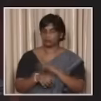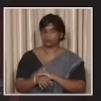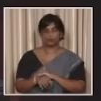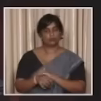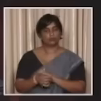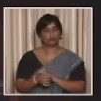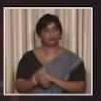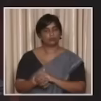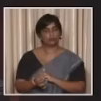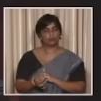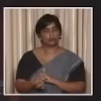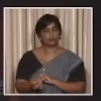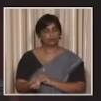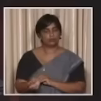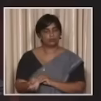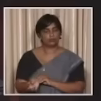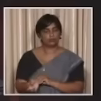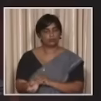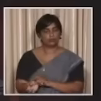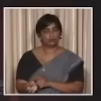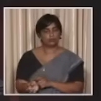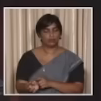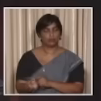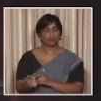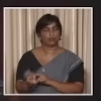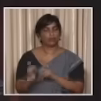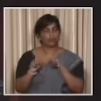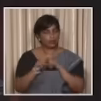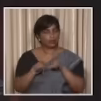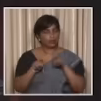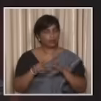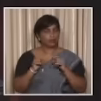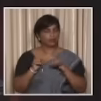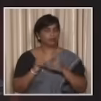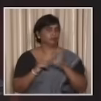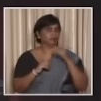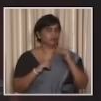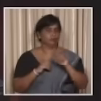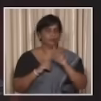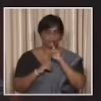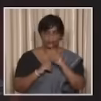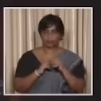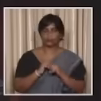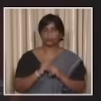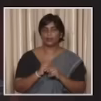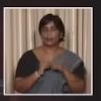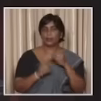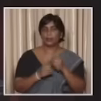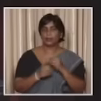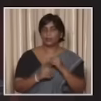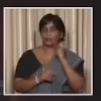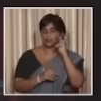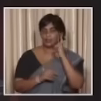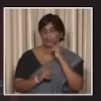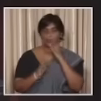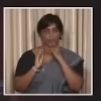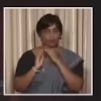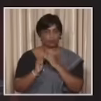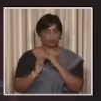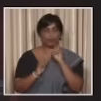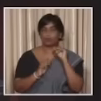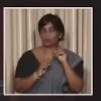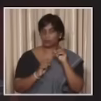ඕන. ඒ වගේම මම අද එතනින් එහාටත් යන්නට යනවා. Business Management School of